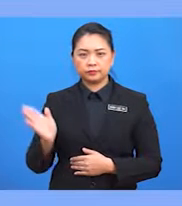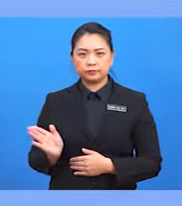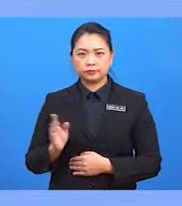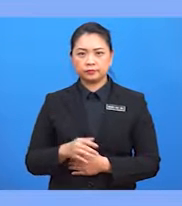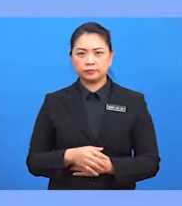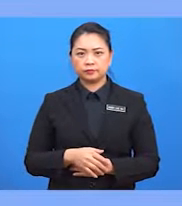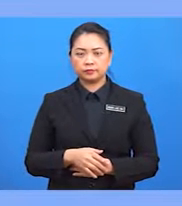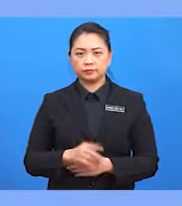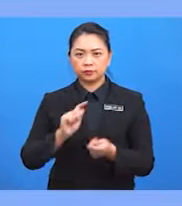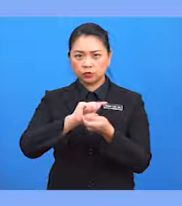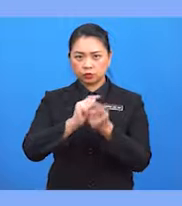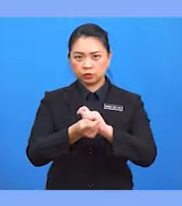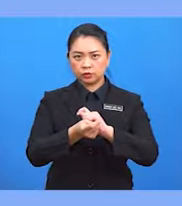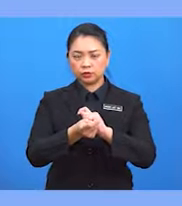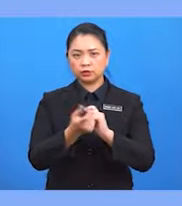tukar pada warna putih ya.